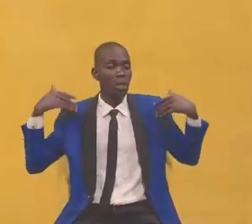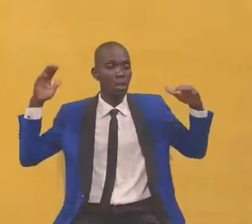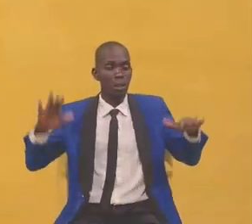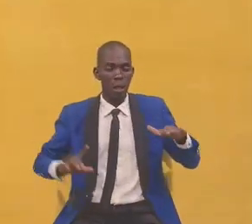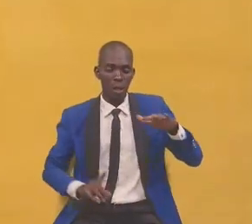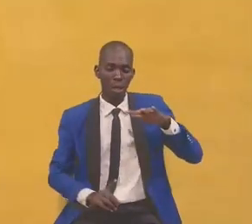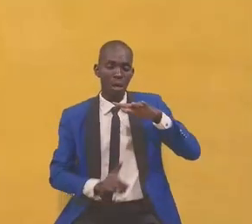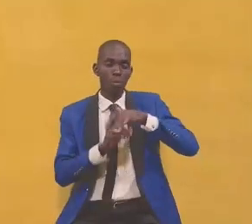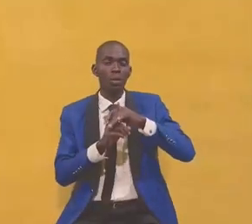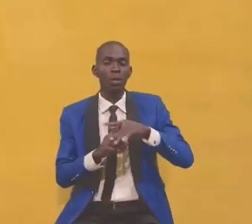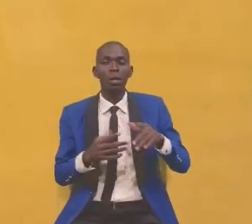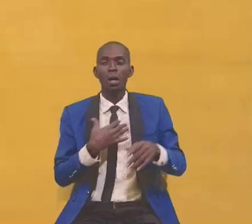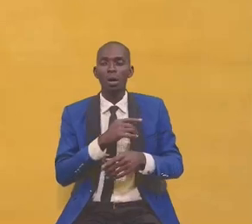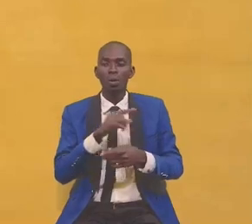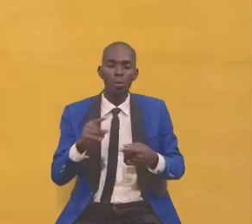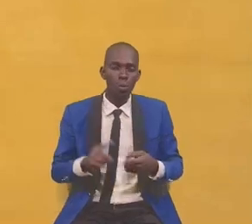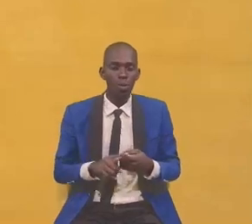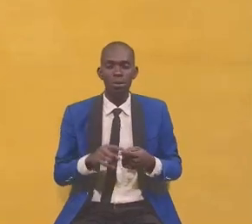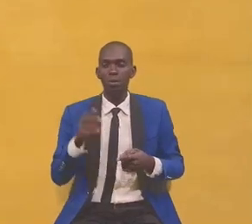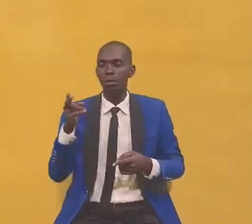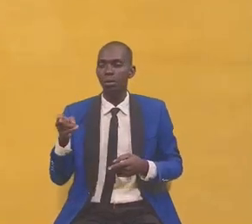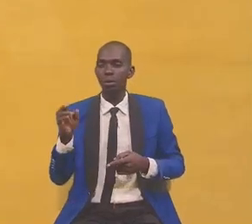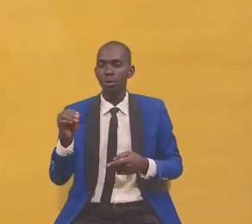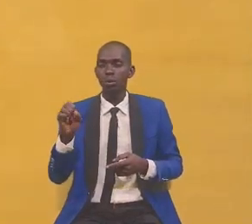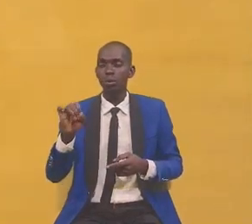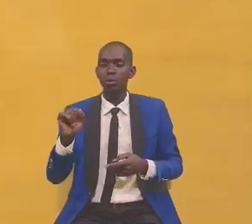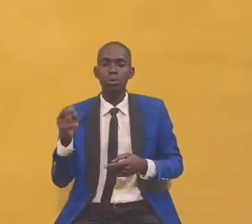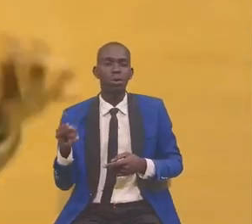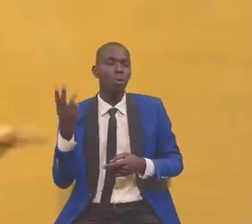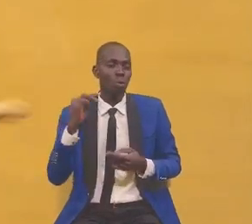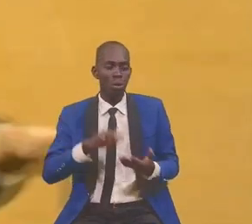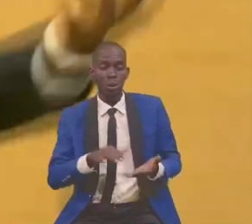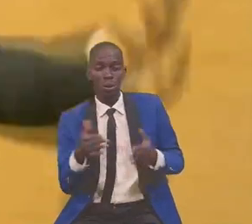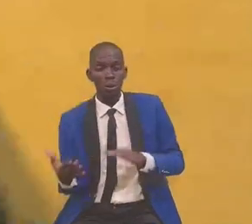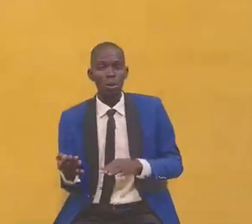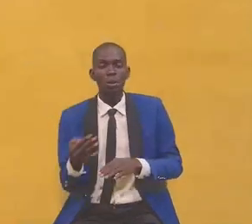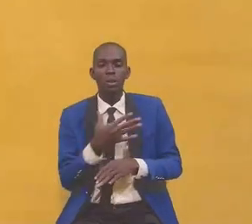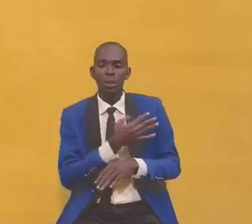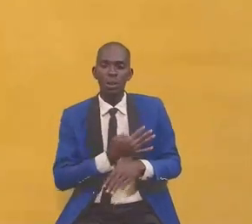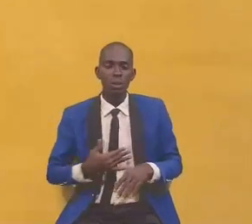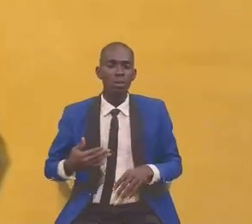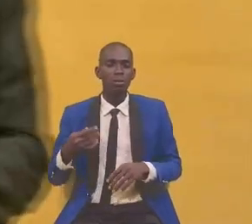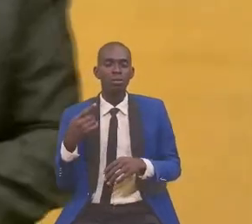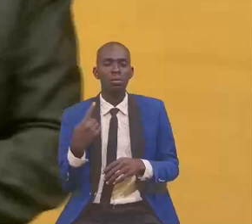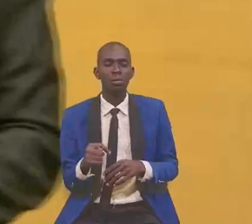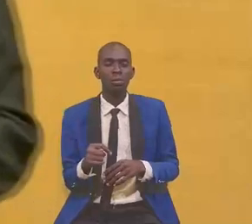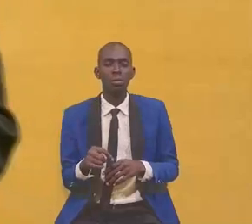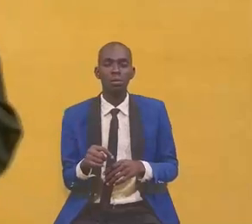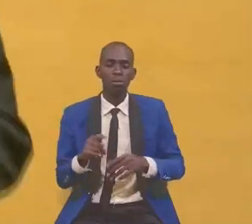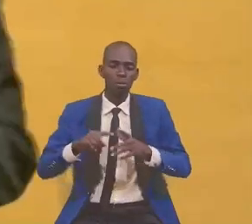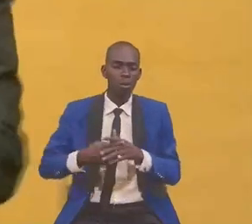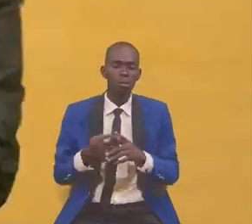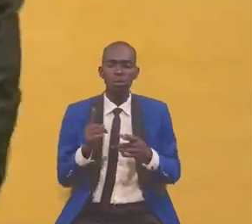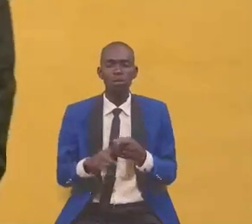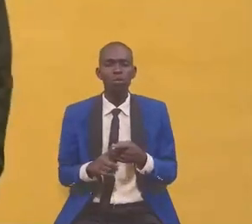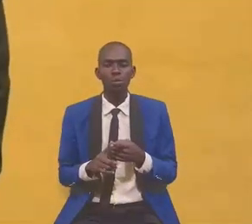quand ils sont venus, Osée était mort. Et Esaïe a commencé à entendre parler de Dieu.